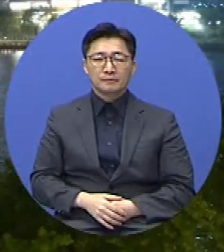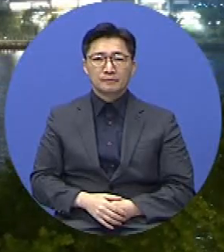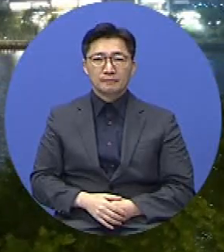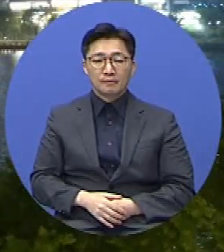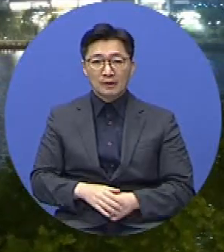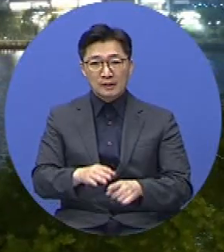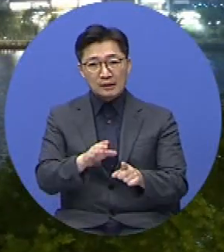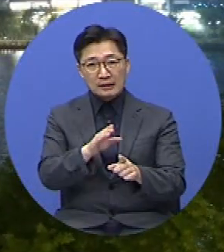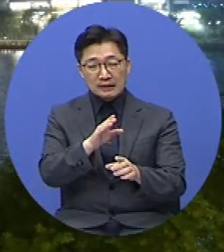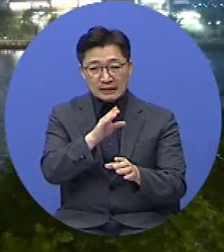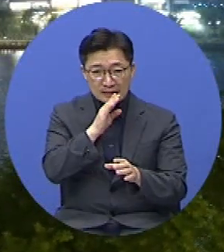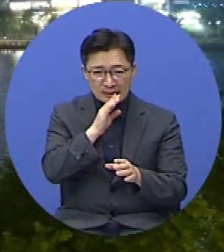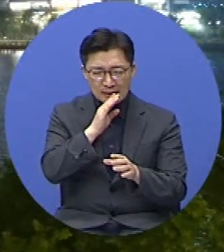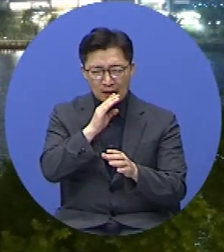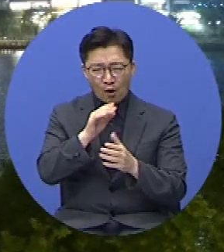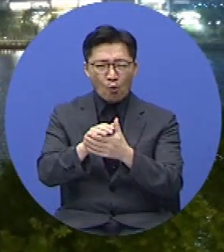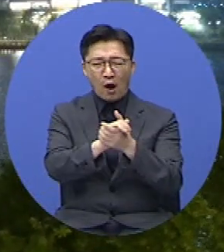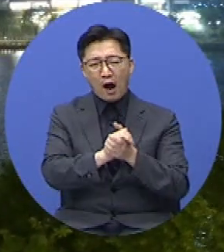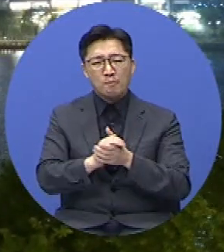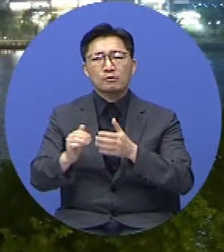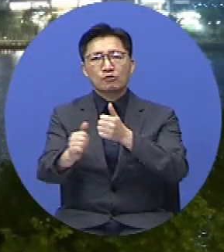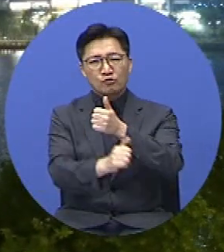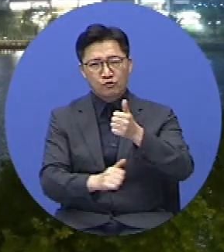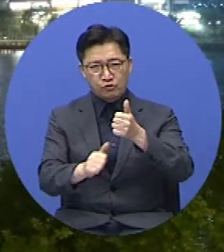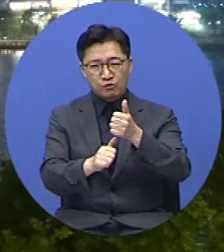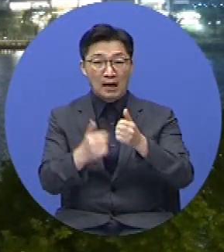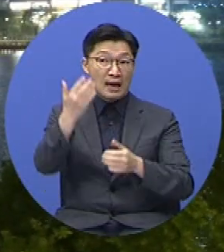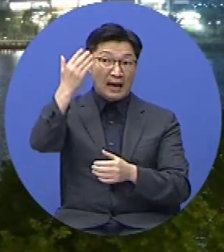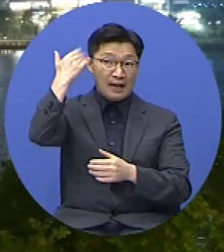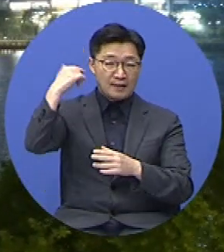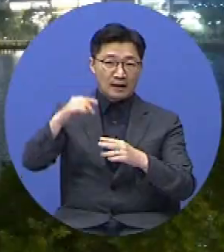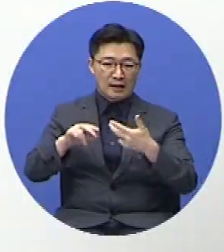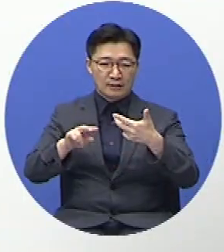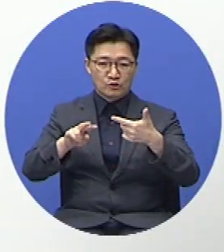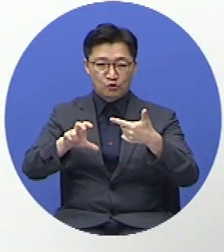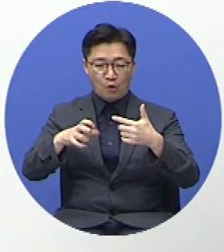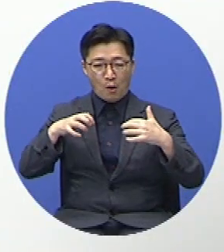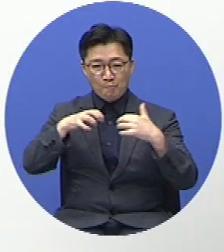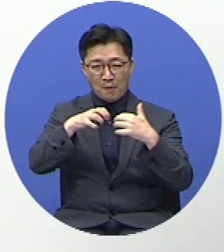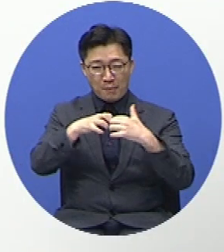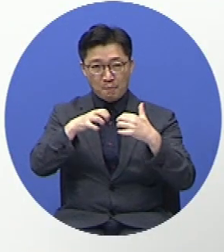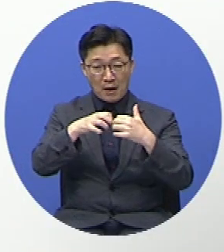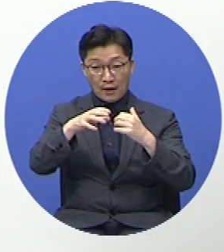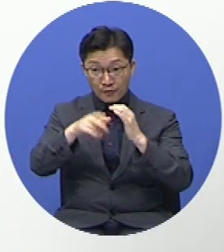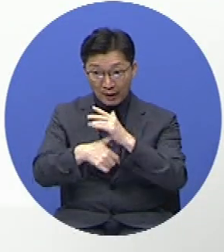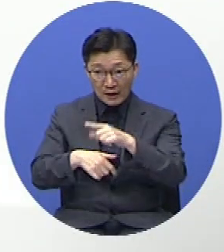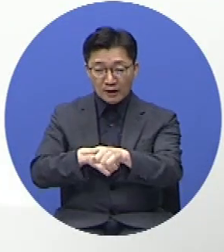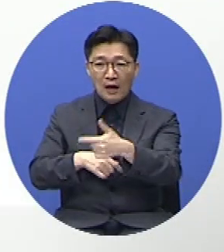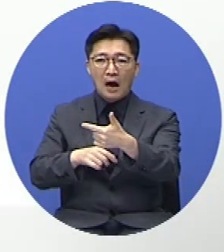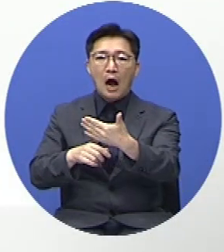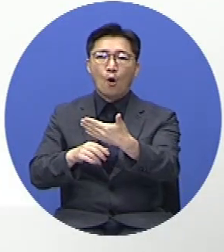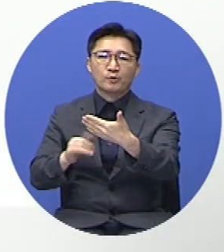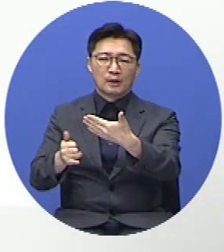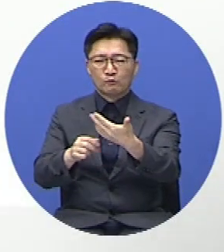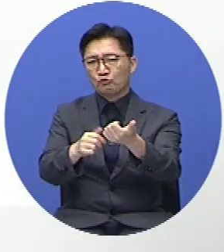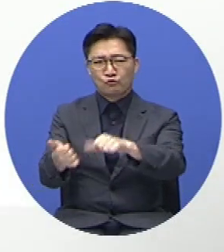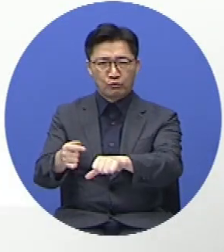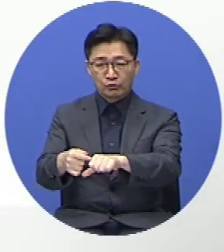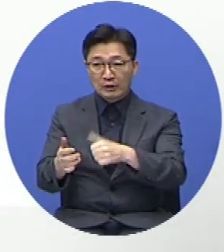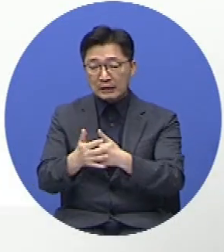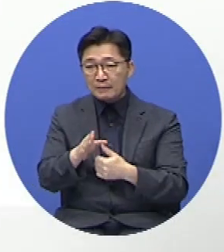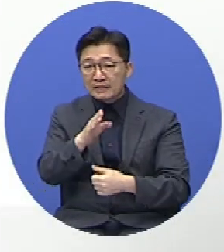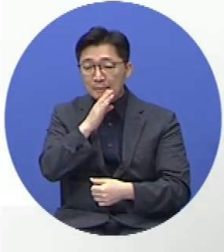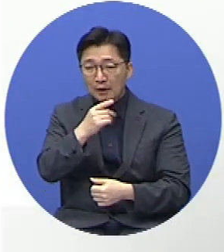진실 화해 위원회가 한국전쟁 발발 전후 임실에서 민간인 아홉명이 희생된 사건에 대해 진실 규명